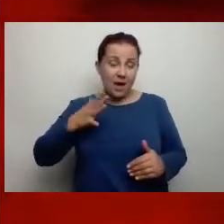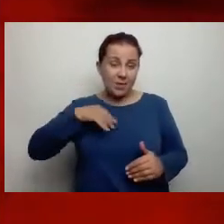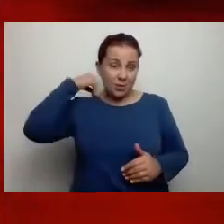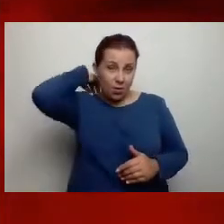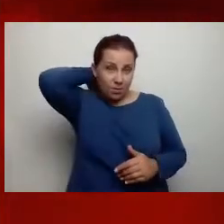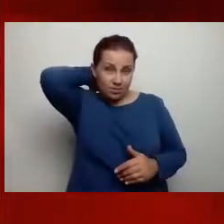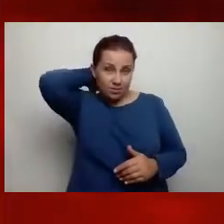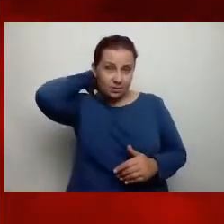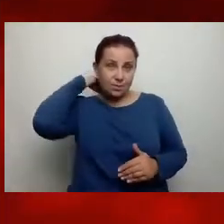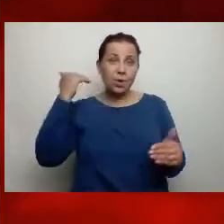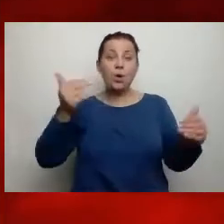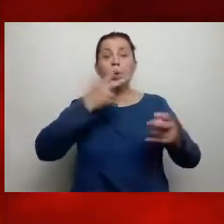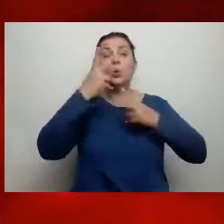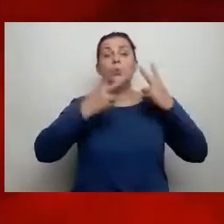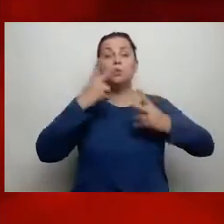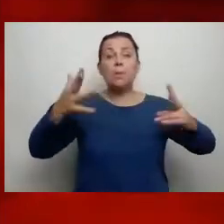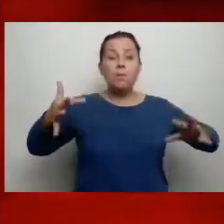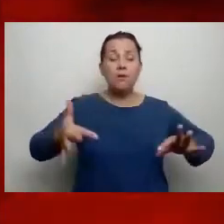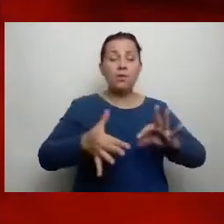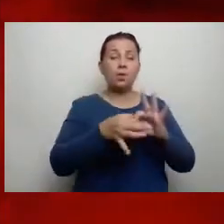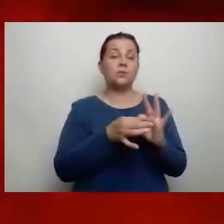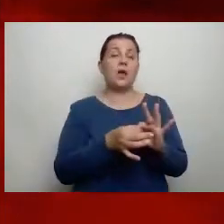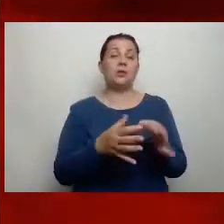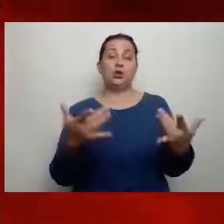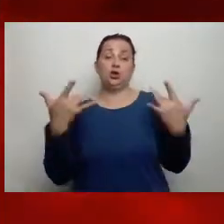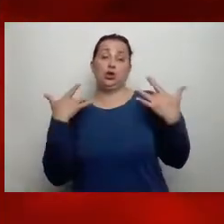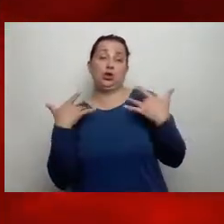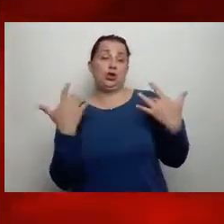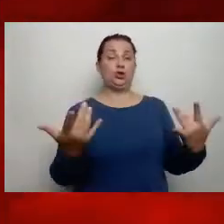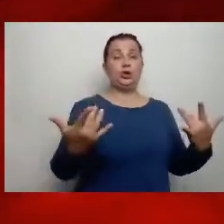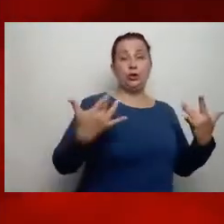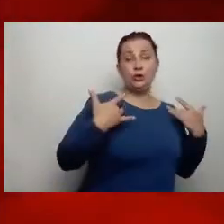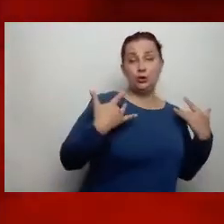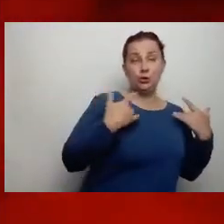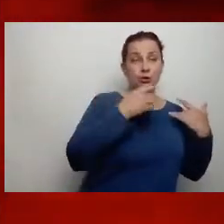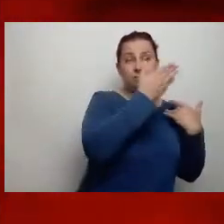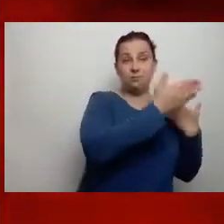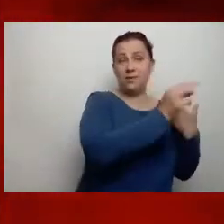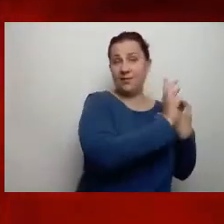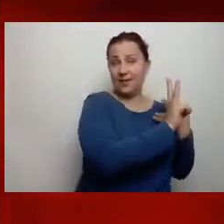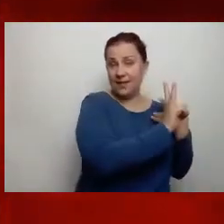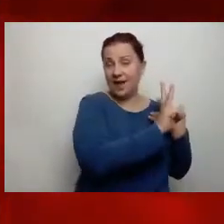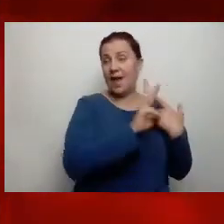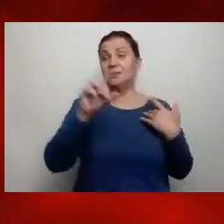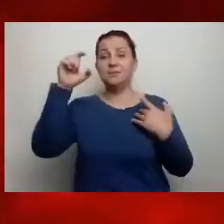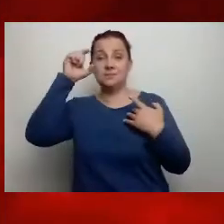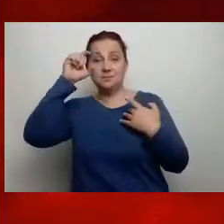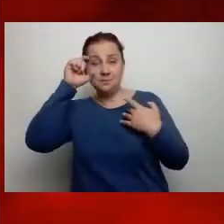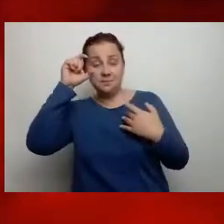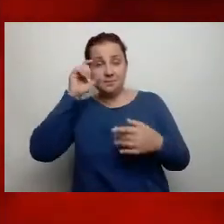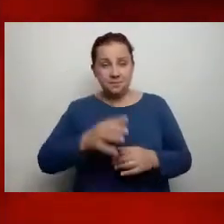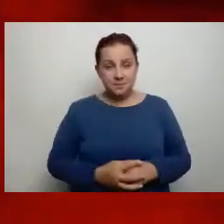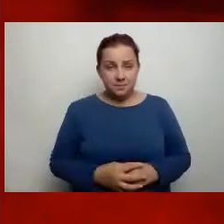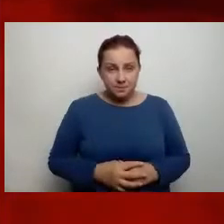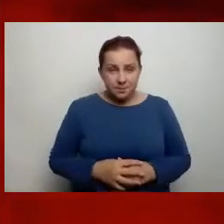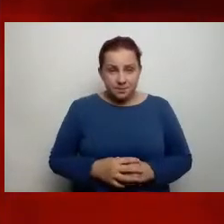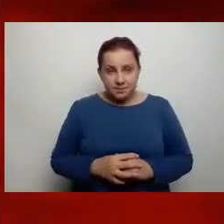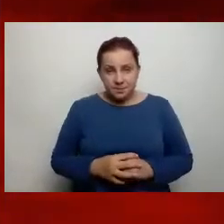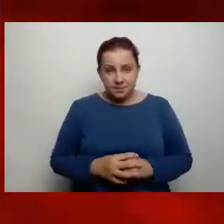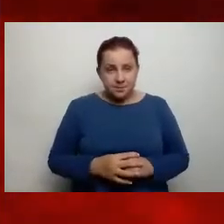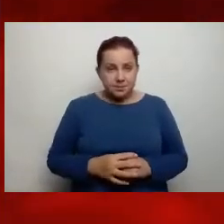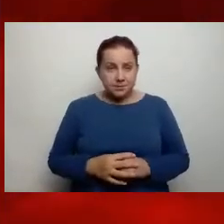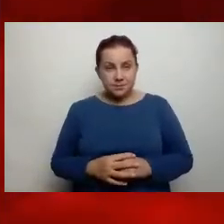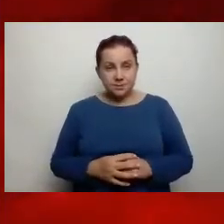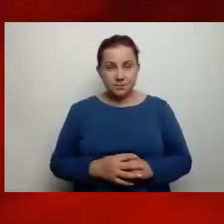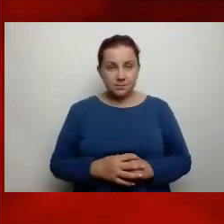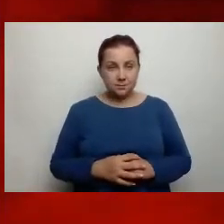szukać jakichś powiązań biograficznych między tam miejscem, tym momentem życia Kaczmarskiego,